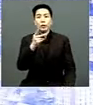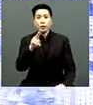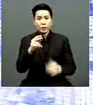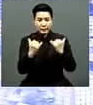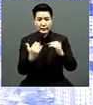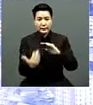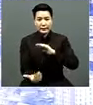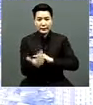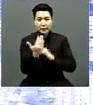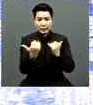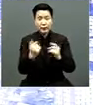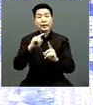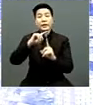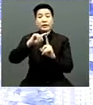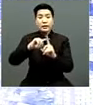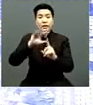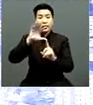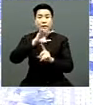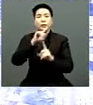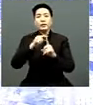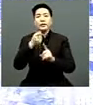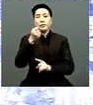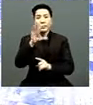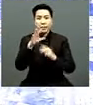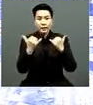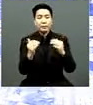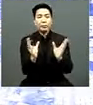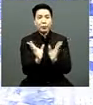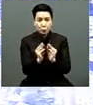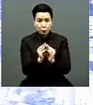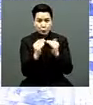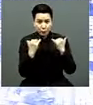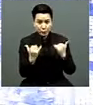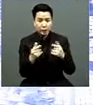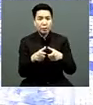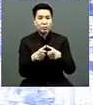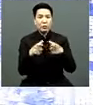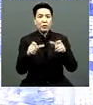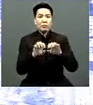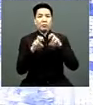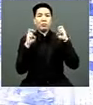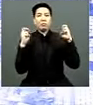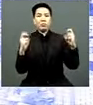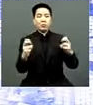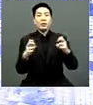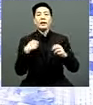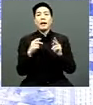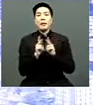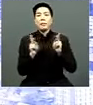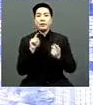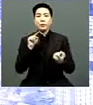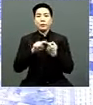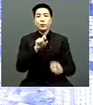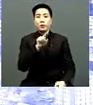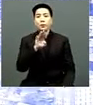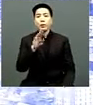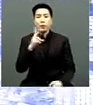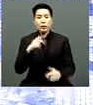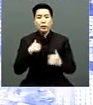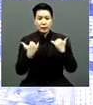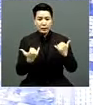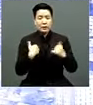วันนี้นะครับวันที่15พฤษภาคมมีการประชุมชุดใหญ่ของคณะกรรมการสบควันนี้นะครับเดี๋ยวผมจะ